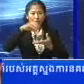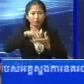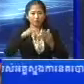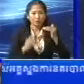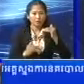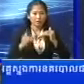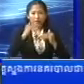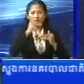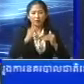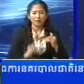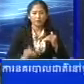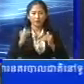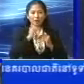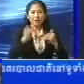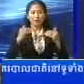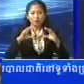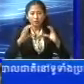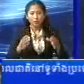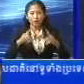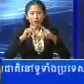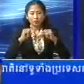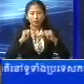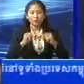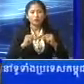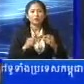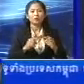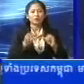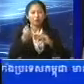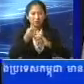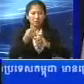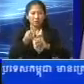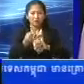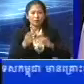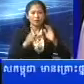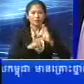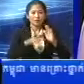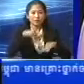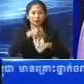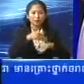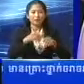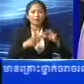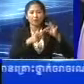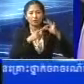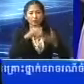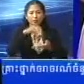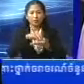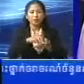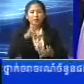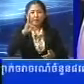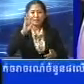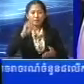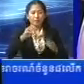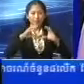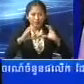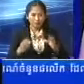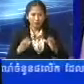កើនឡើងយ៉ាងឆាប់រហ័សក្រោយនោះក្រុមហ៊ុនជប៉ុនដែលបានចុះកិច្ចសន្យាដាក់ទីតាំងក្នុងតំបន់សេដ្ឋកិច្ចពិសេសភ្នំពេញមានជាង30ក្រុមហ៊ុន